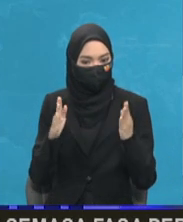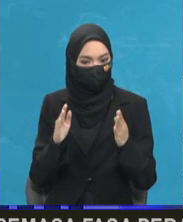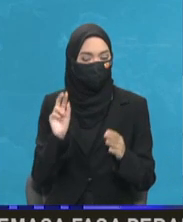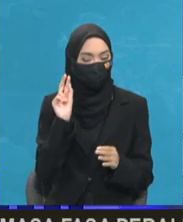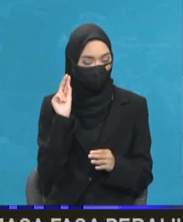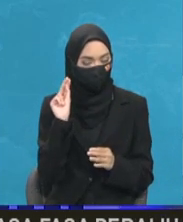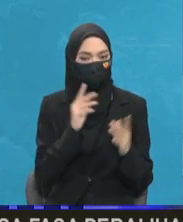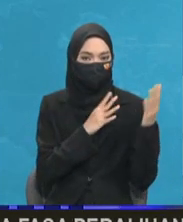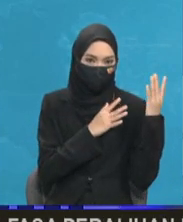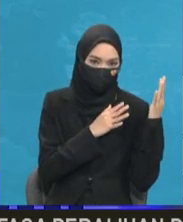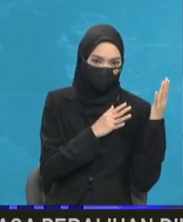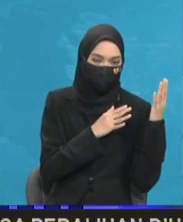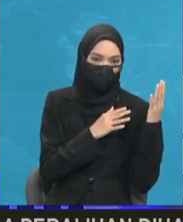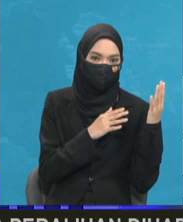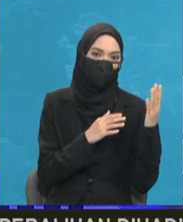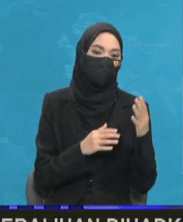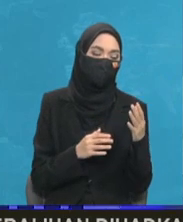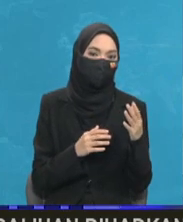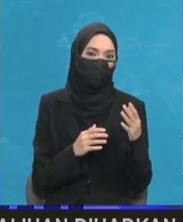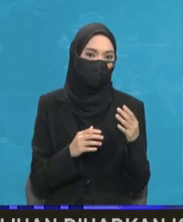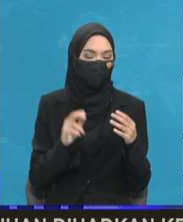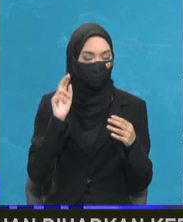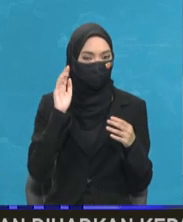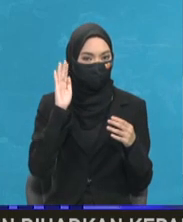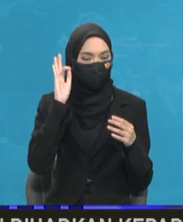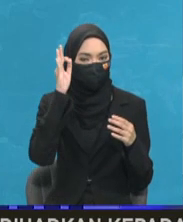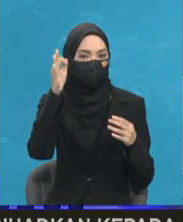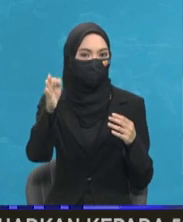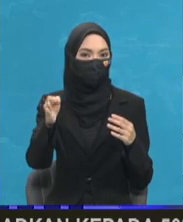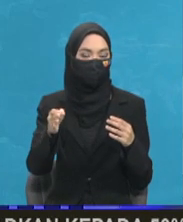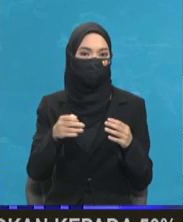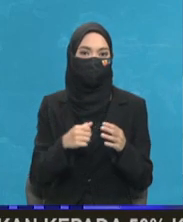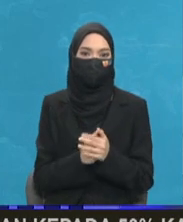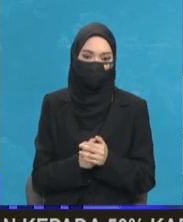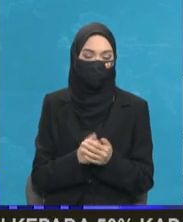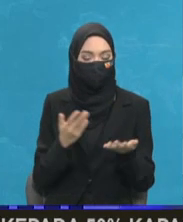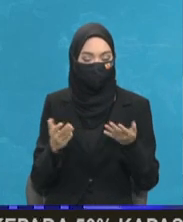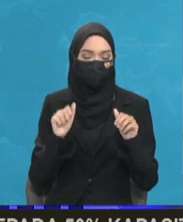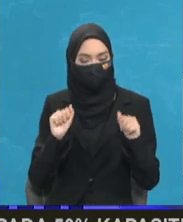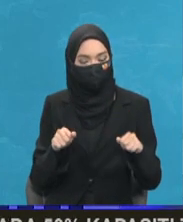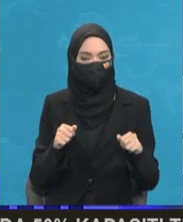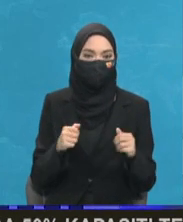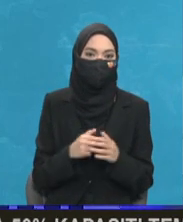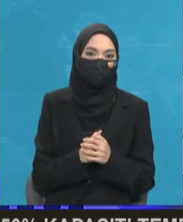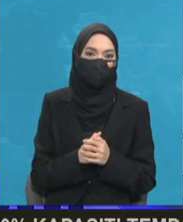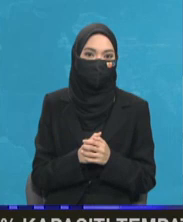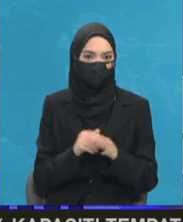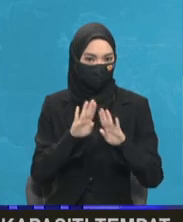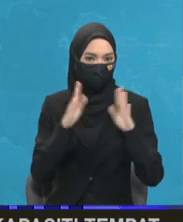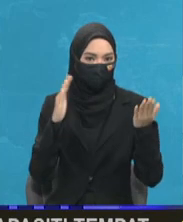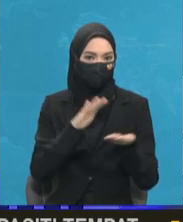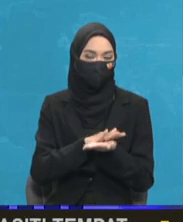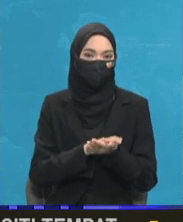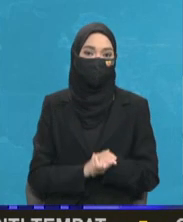pada sekretaris YKS by saja Jotun kuasa Pondok Kopi naikin selesai meneliti perancangannya bagaimanapun menteri